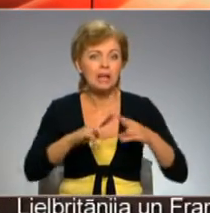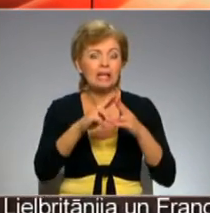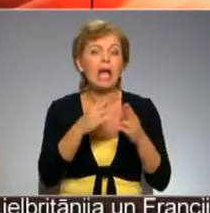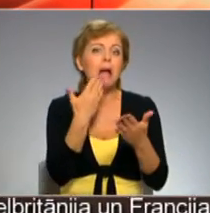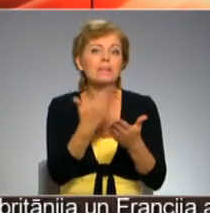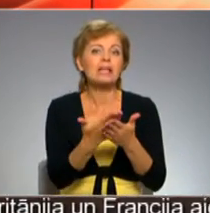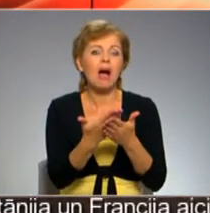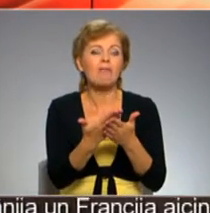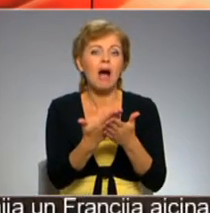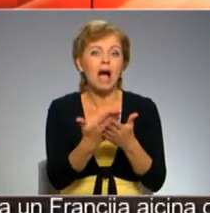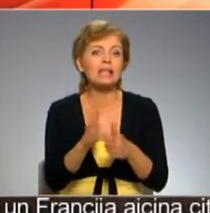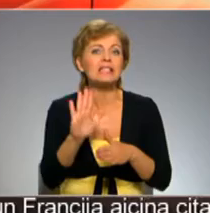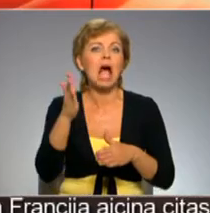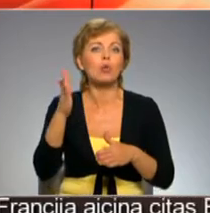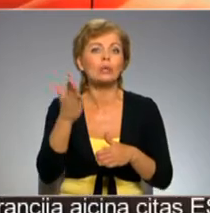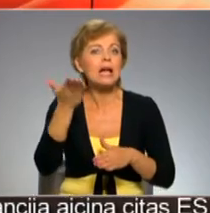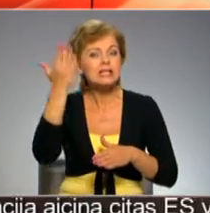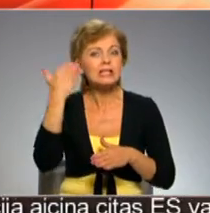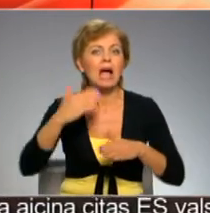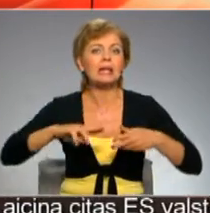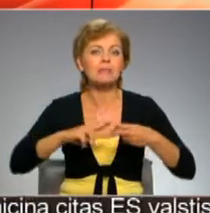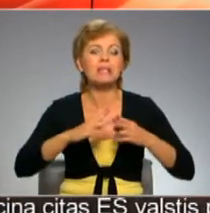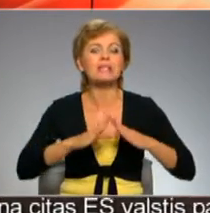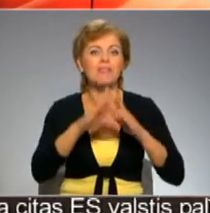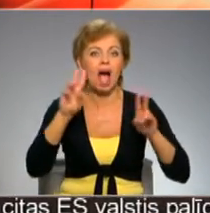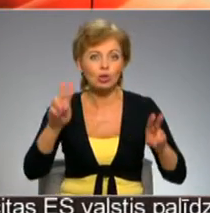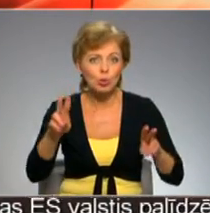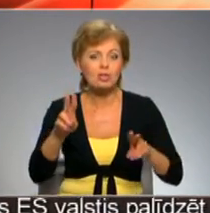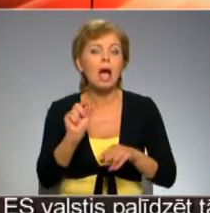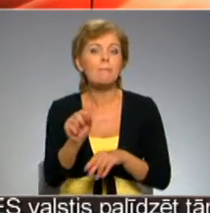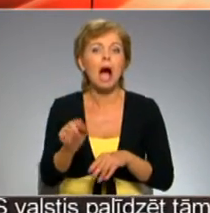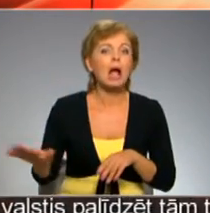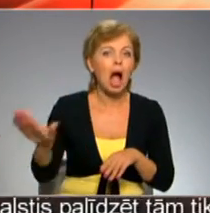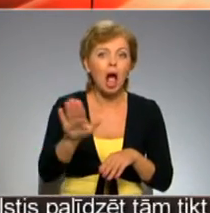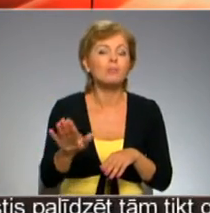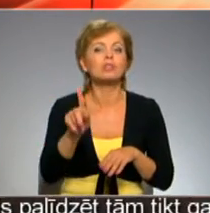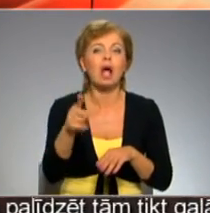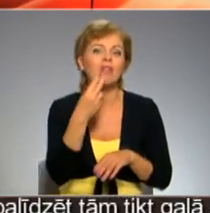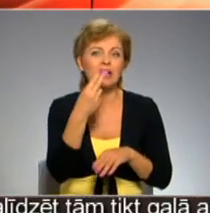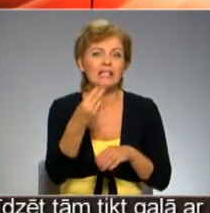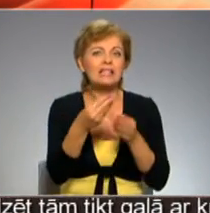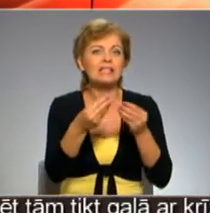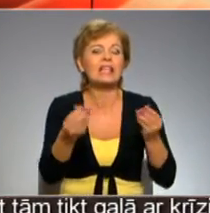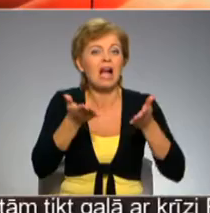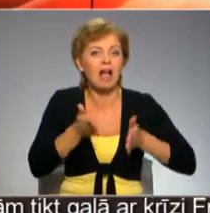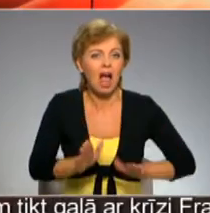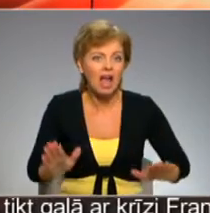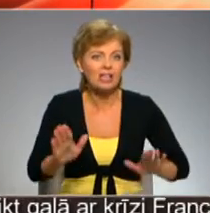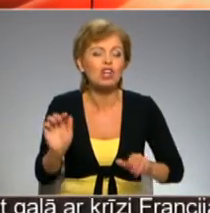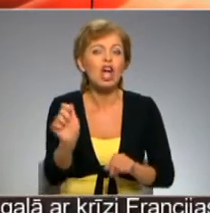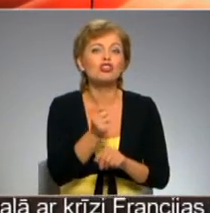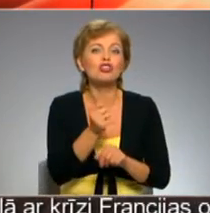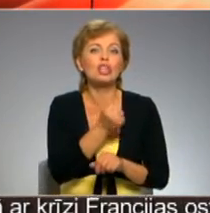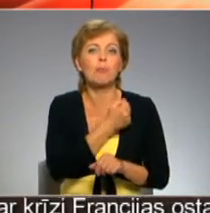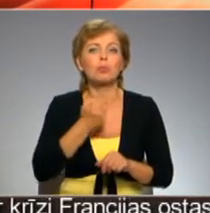iztēloties senās pils svētki. Tātad šīs pils pagalmā atkal čaukst zīda kleitas, šķind bruņinieku zobeni un